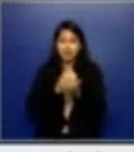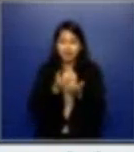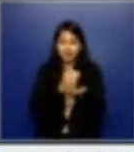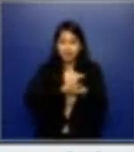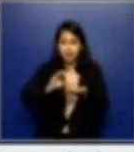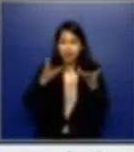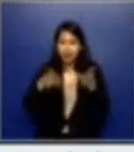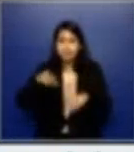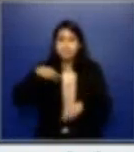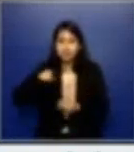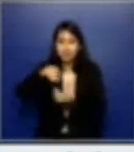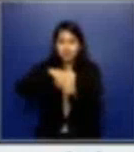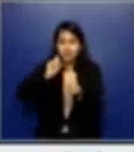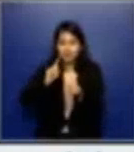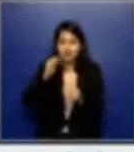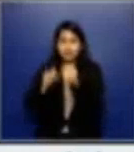ผลงอกเงยทางเศรษฐกิจไหม